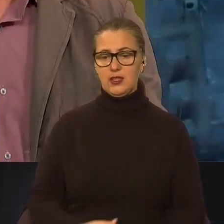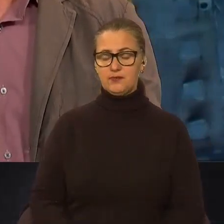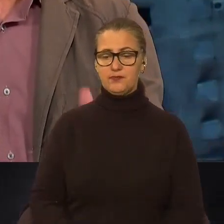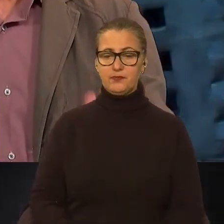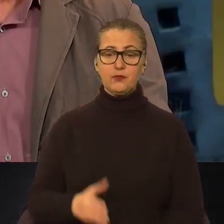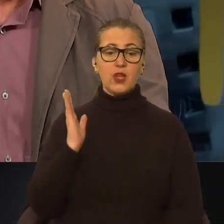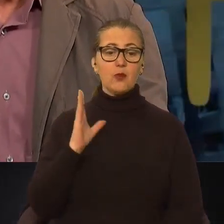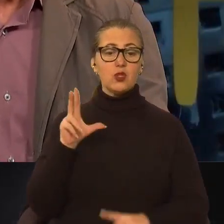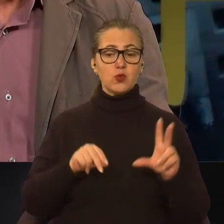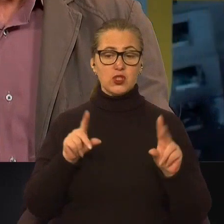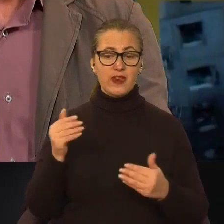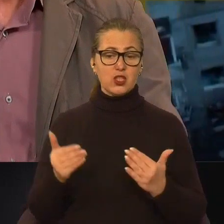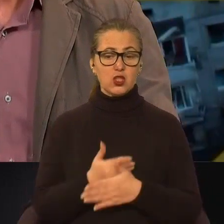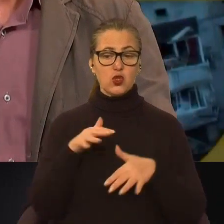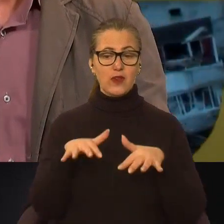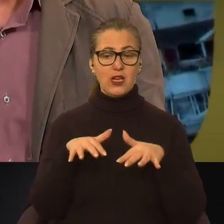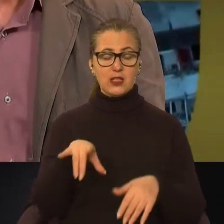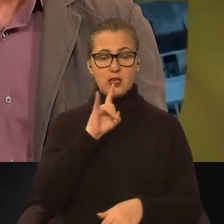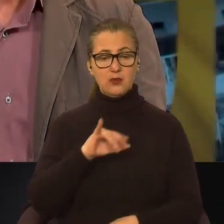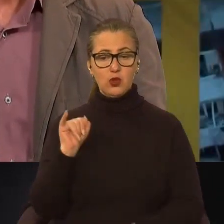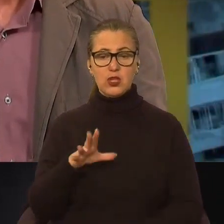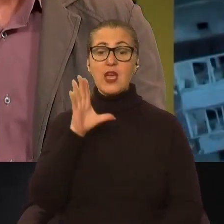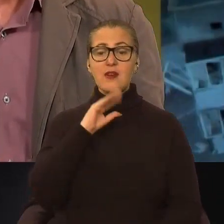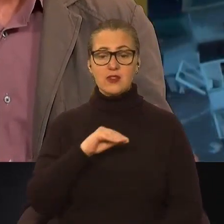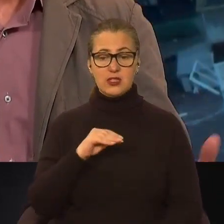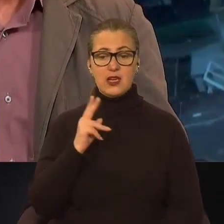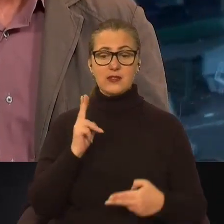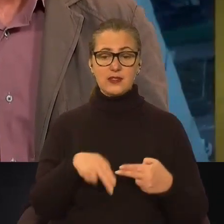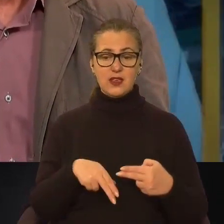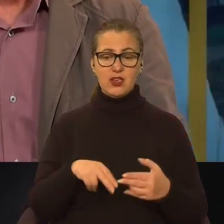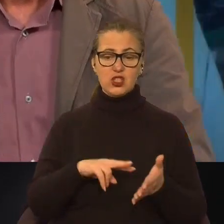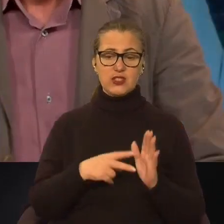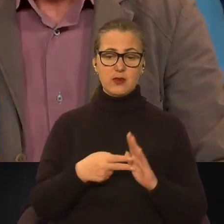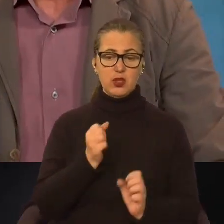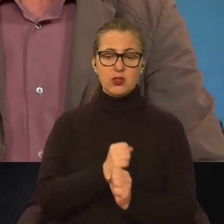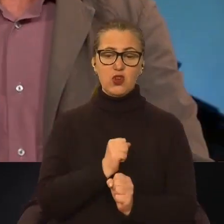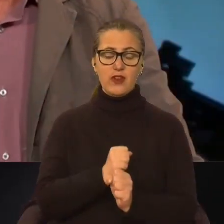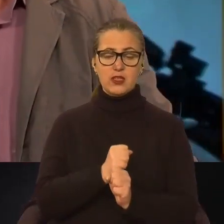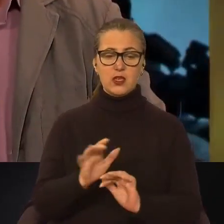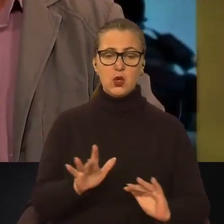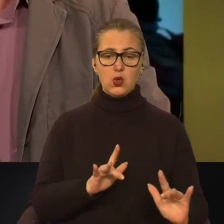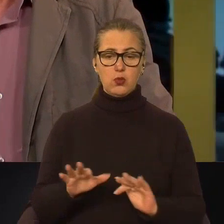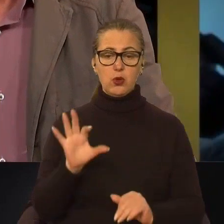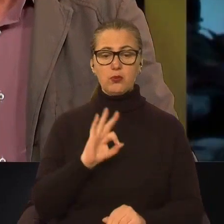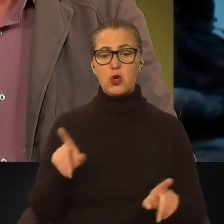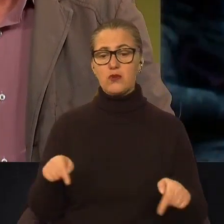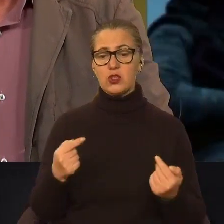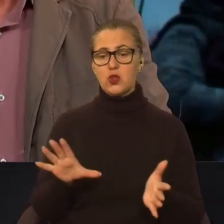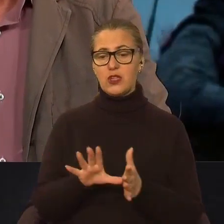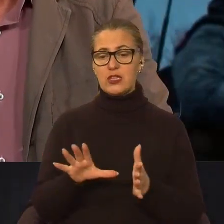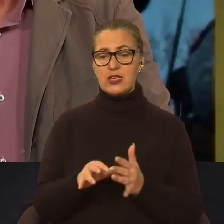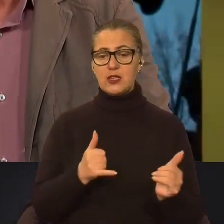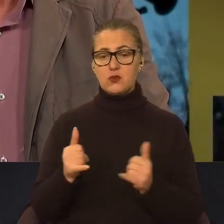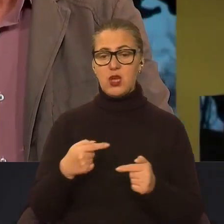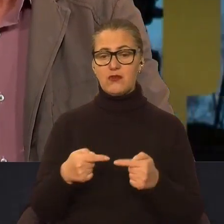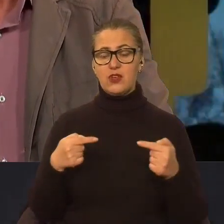нових атак не буде і вдатися завершити заплановані роботи про відновлення енергозабезпечення